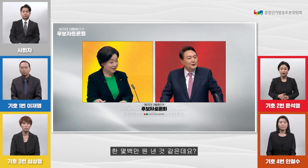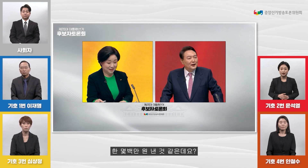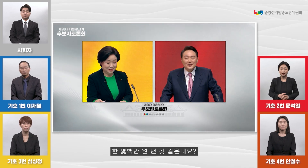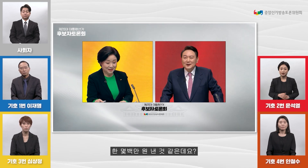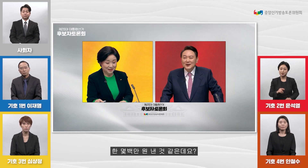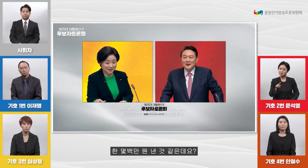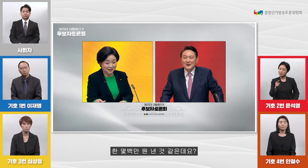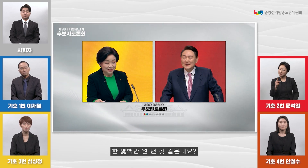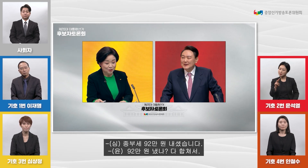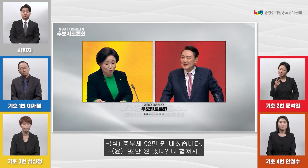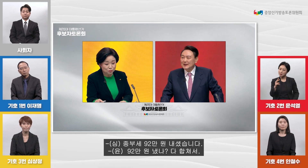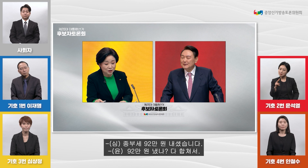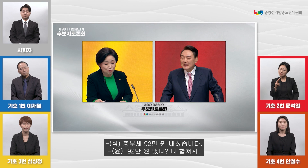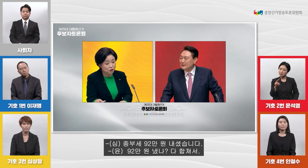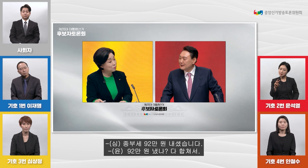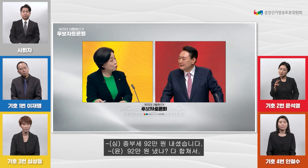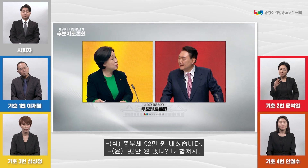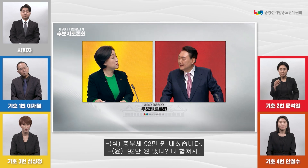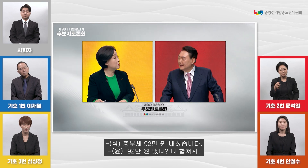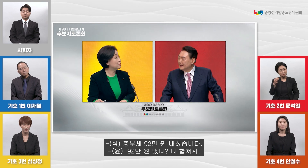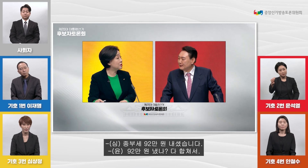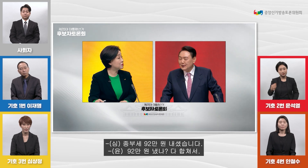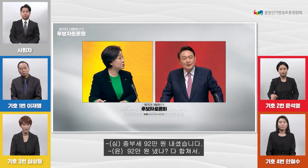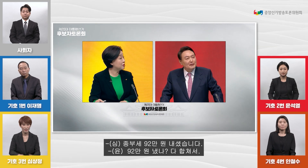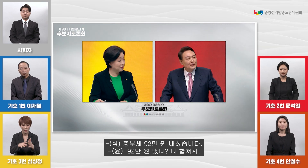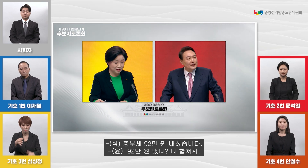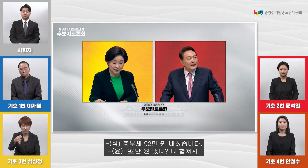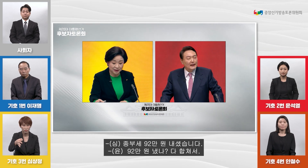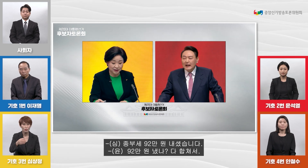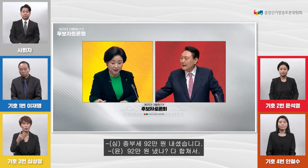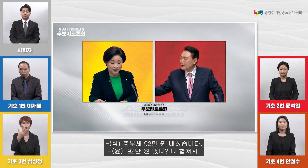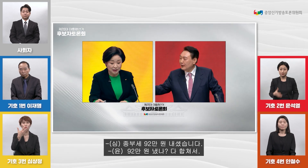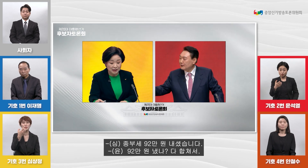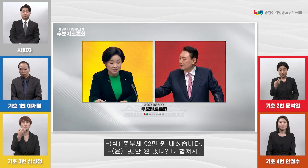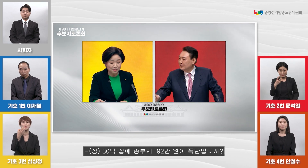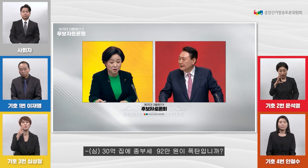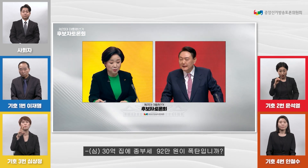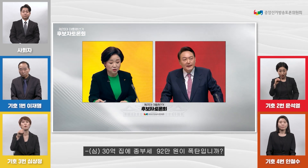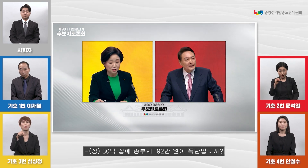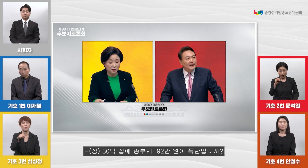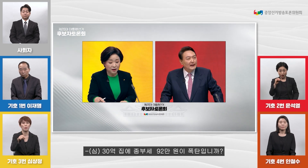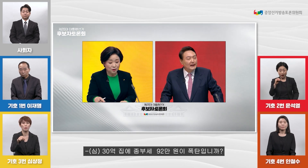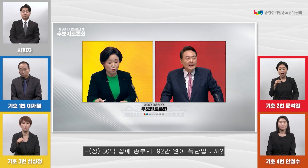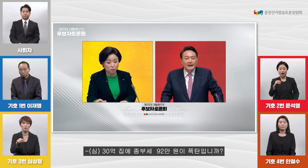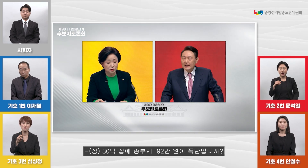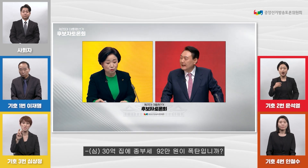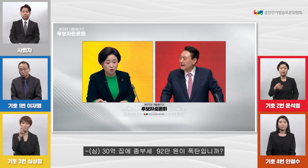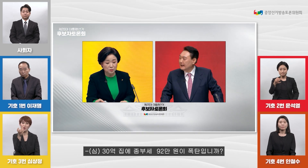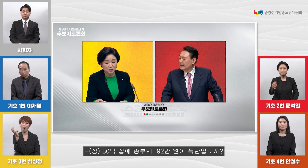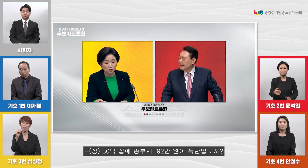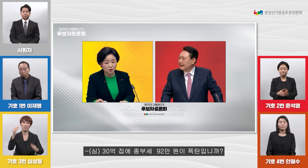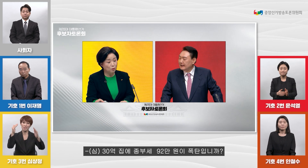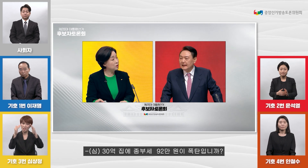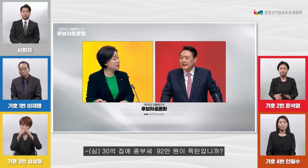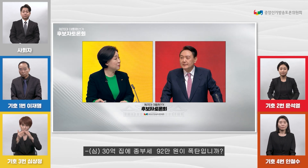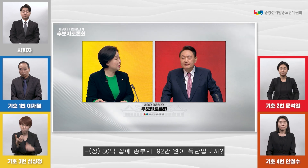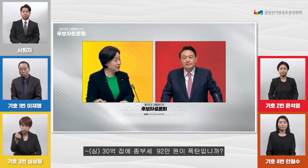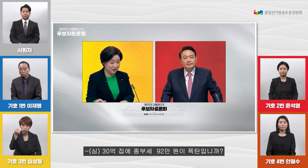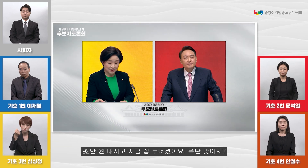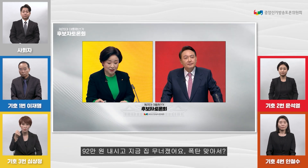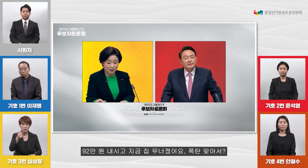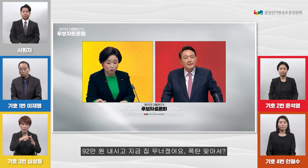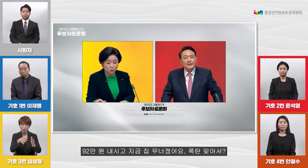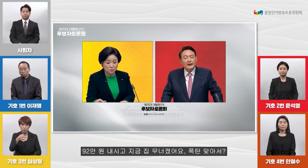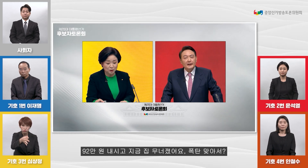원 내는 것 같은데요. 종부세 92만 원 내셨어요. 92만 원 내는. 아니, 다 합쳐갖고. 30억 집에 종부세 92만 원이